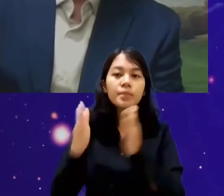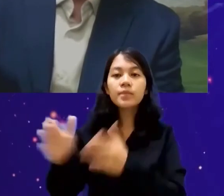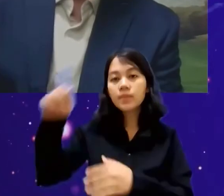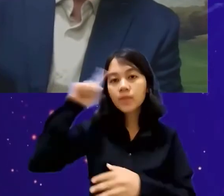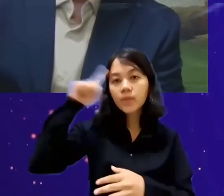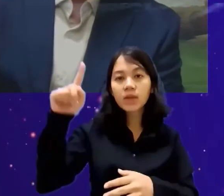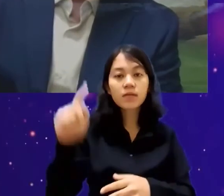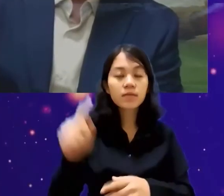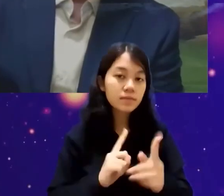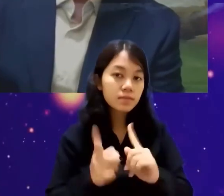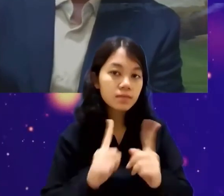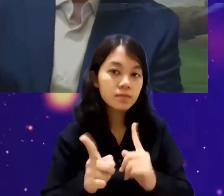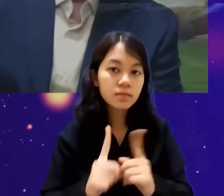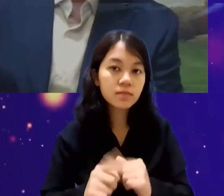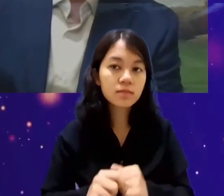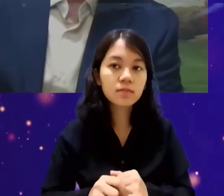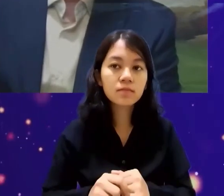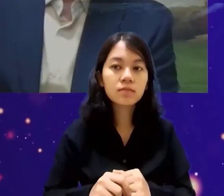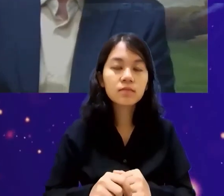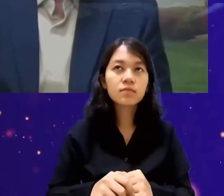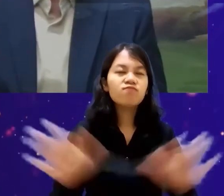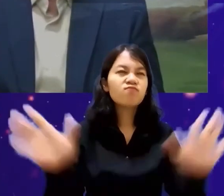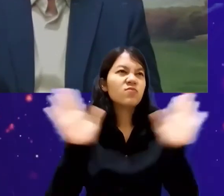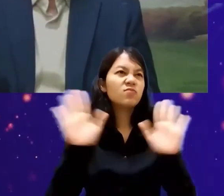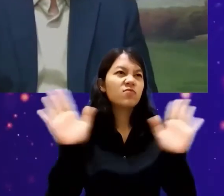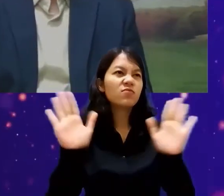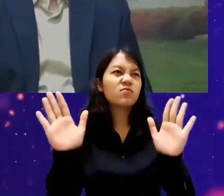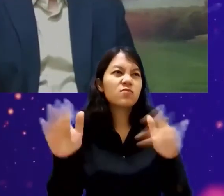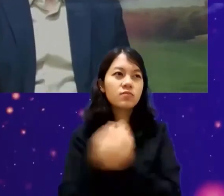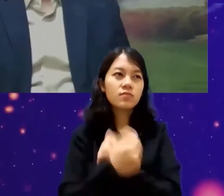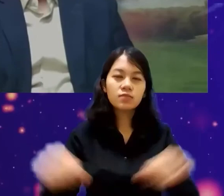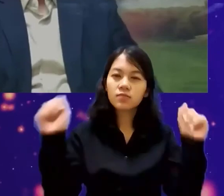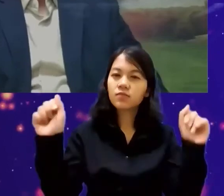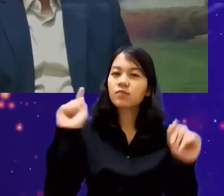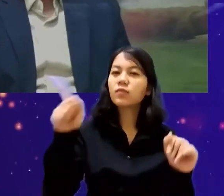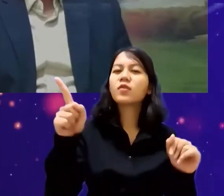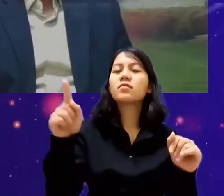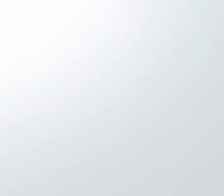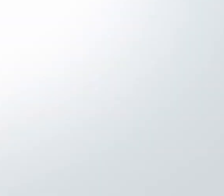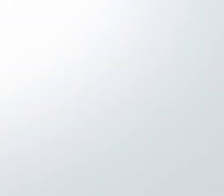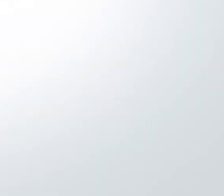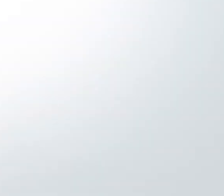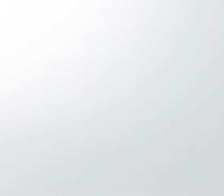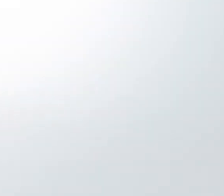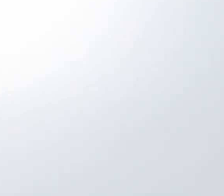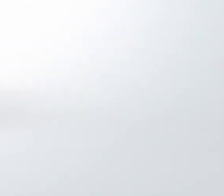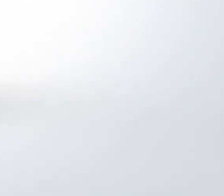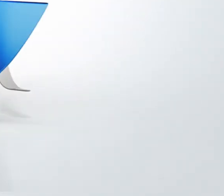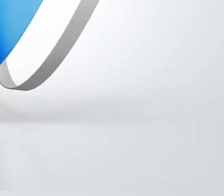karena mereka tidak menyambut kasih karunia Allah dengan iman mereka. Terima kasih. Terima kasih, pendeta.